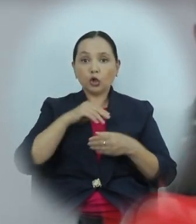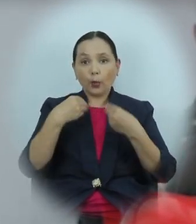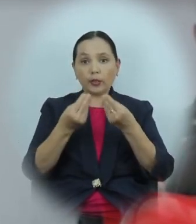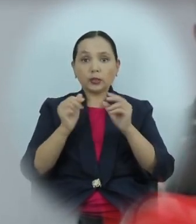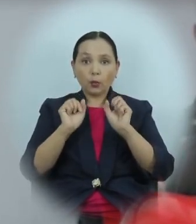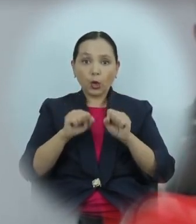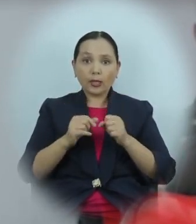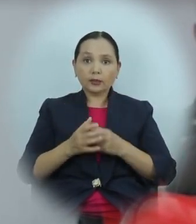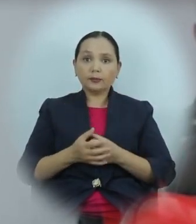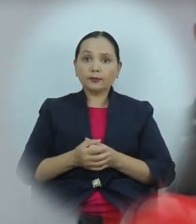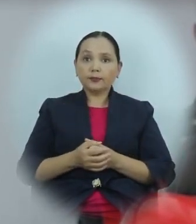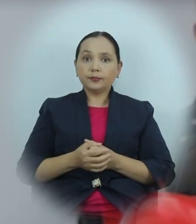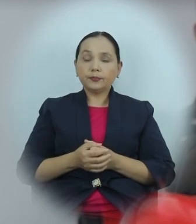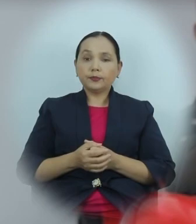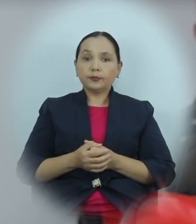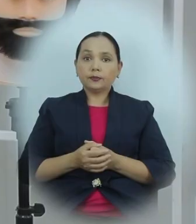bo'ladi.